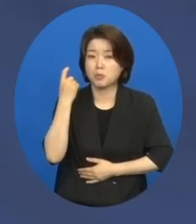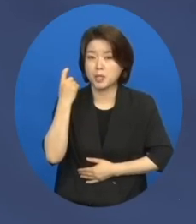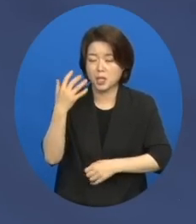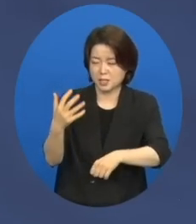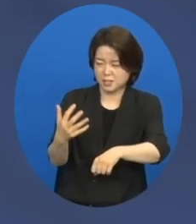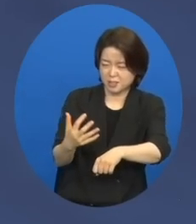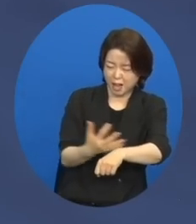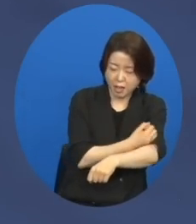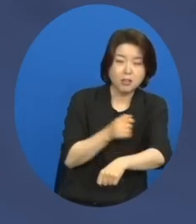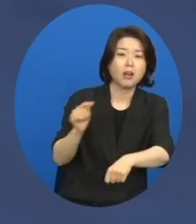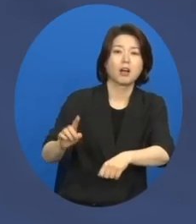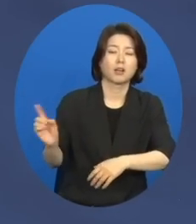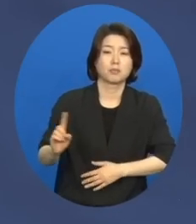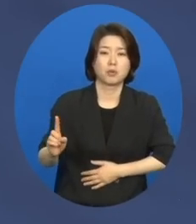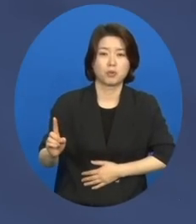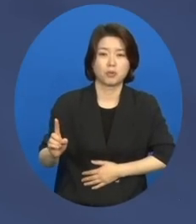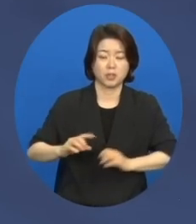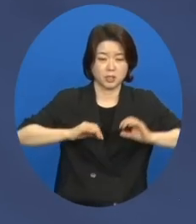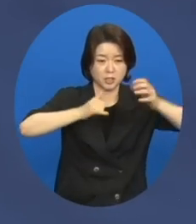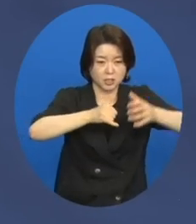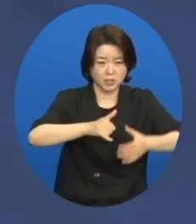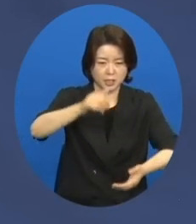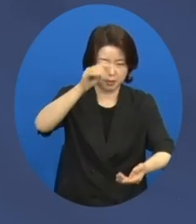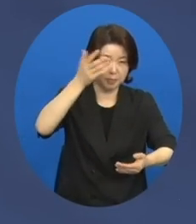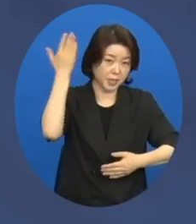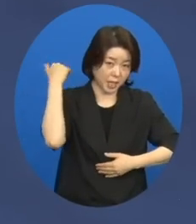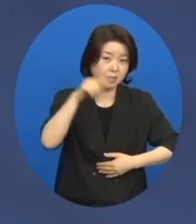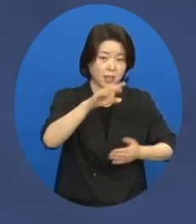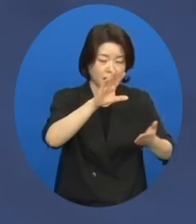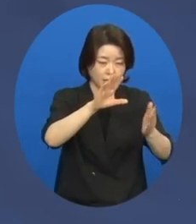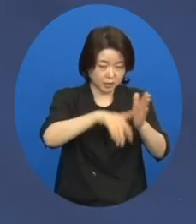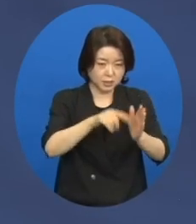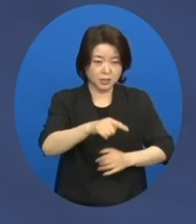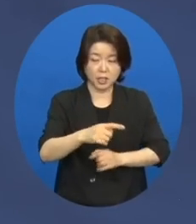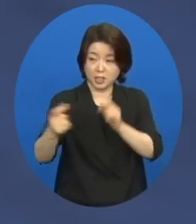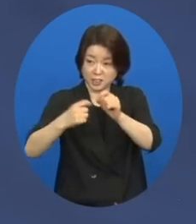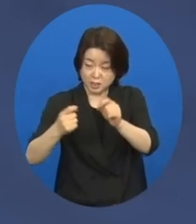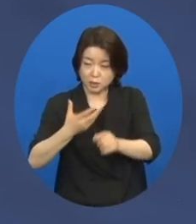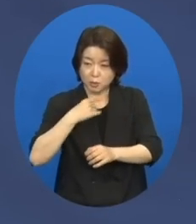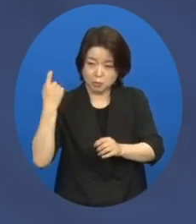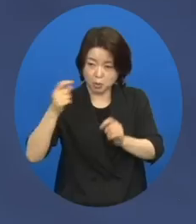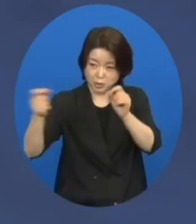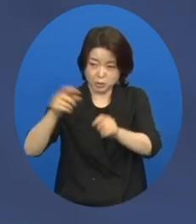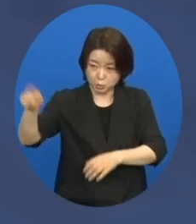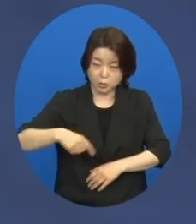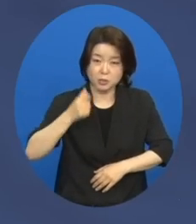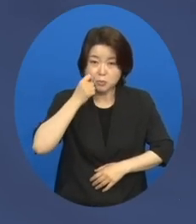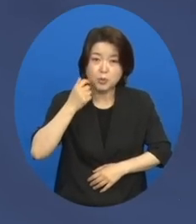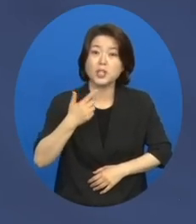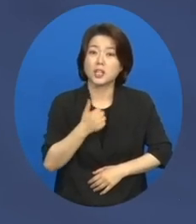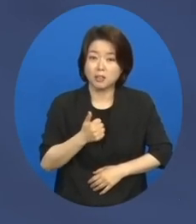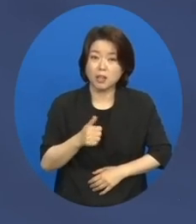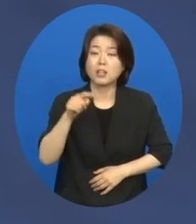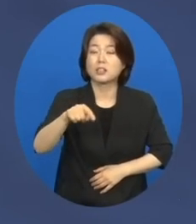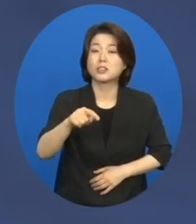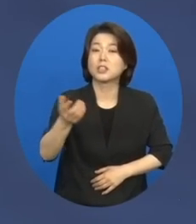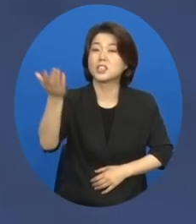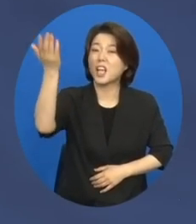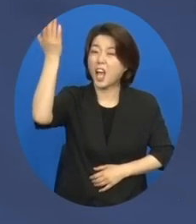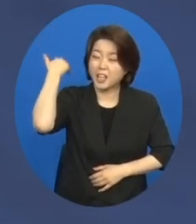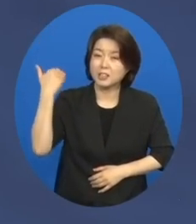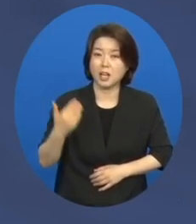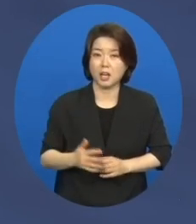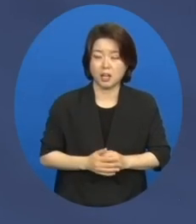강력하게 그 세상의 고대의 그 근처도 복음 근처도 못 갔던 고대 그